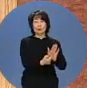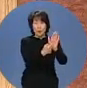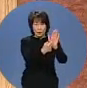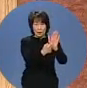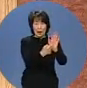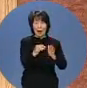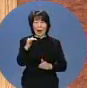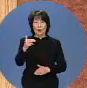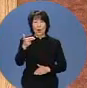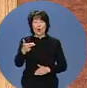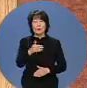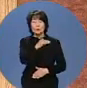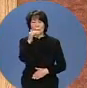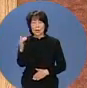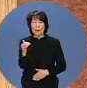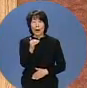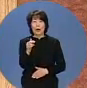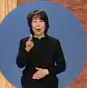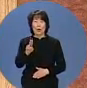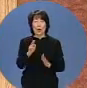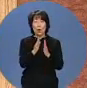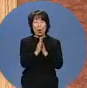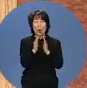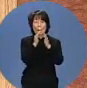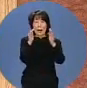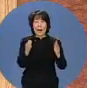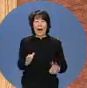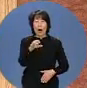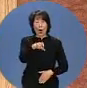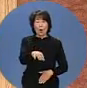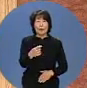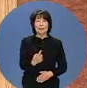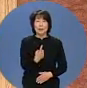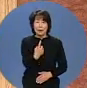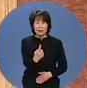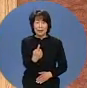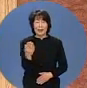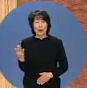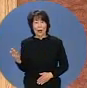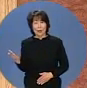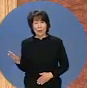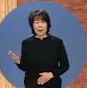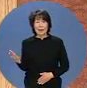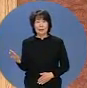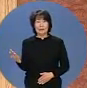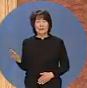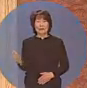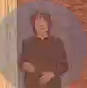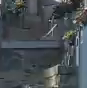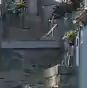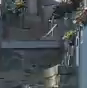共同墓地、越山郷墓を訪ねました。ではご覧ください。